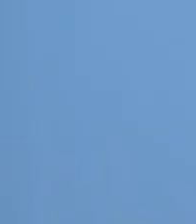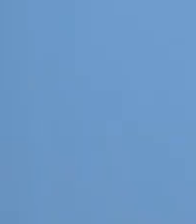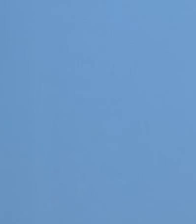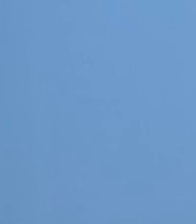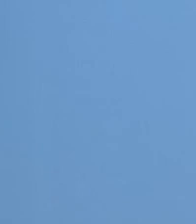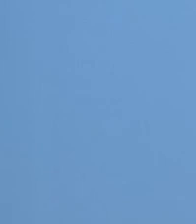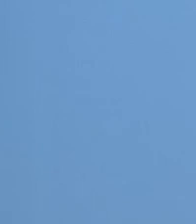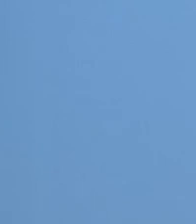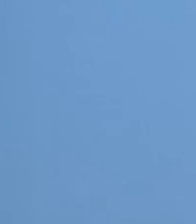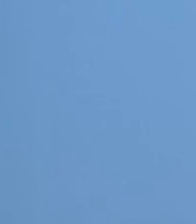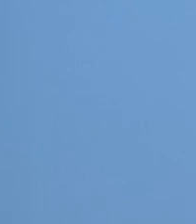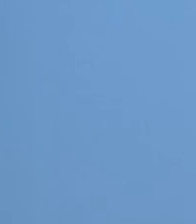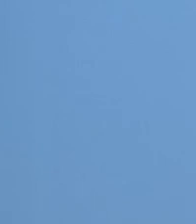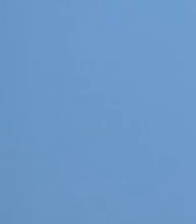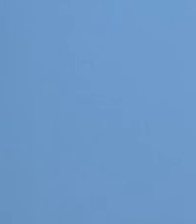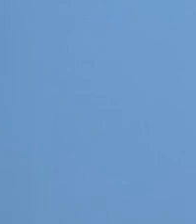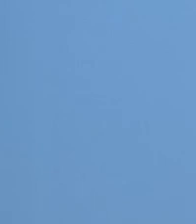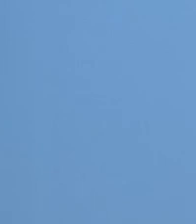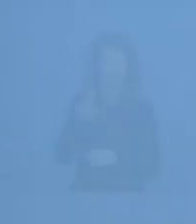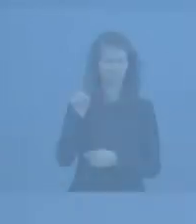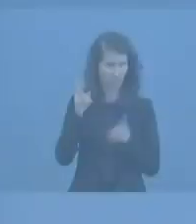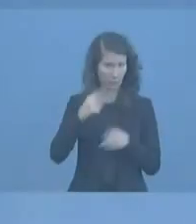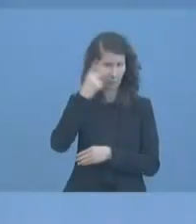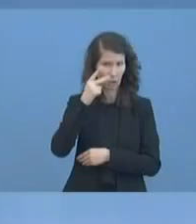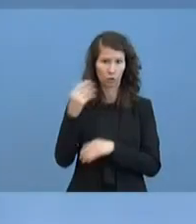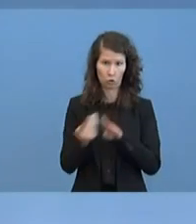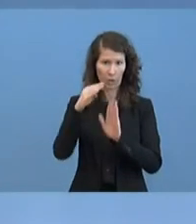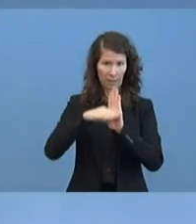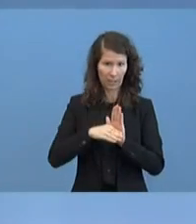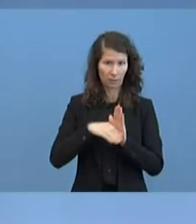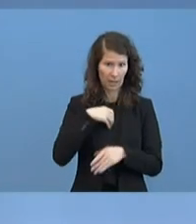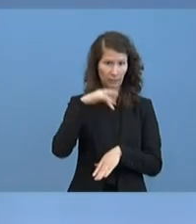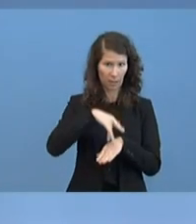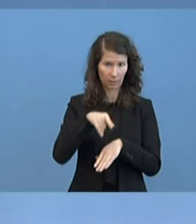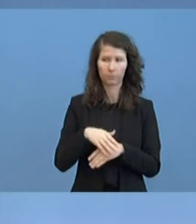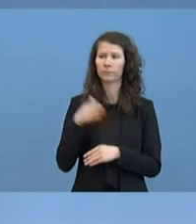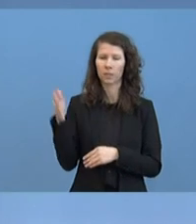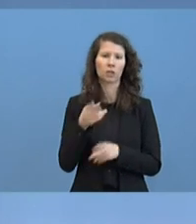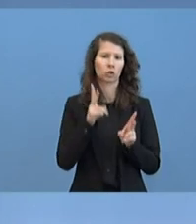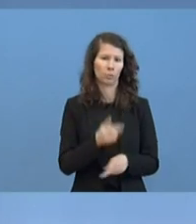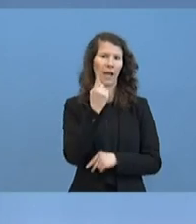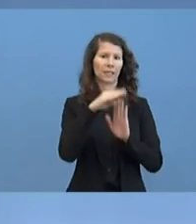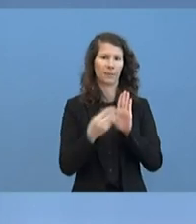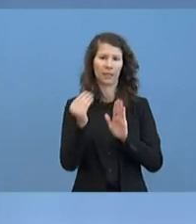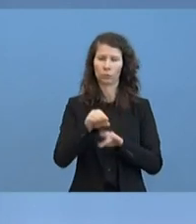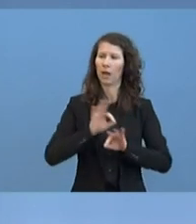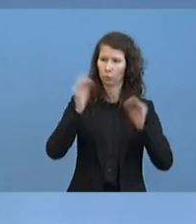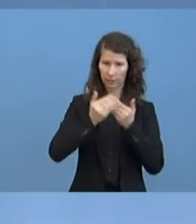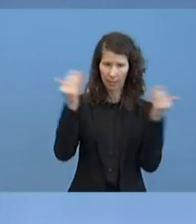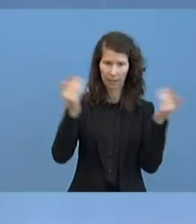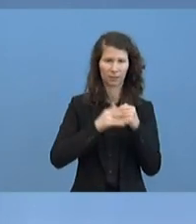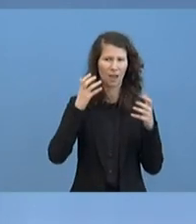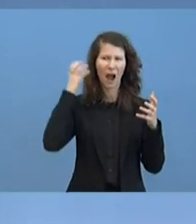habe, hat er neue Termine der Kanzlerin. Ja, einen Termin habe ich Ihnen noch nachzureichen. Guten Tag erst mal. Es halt